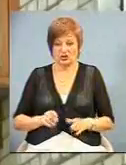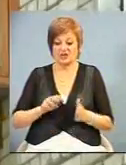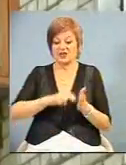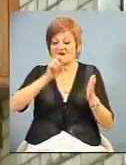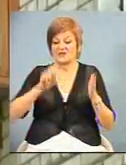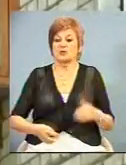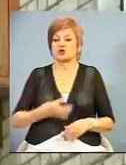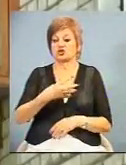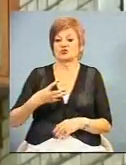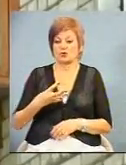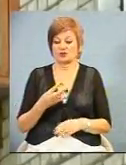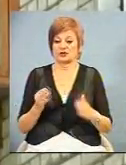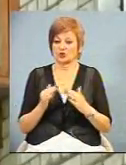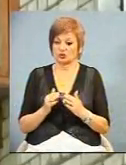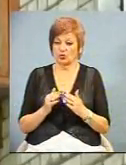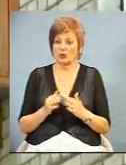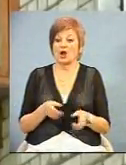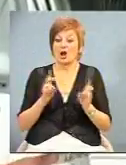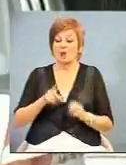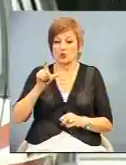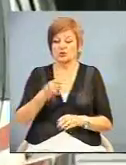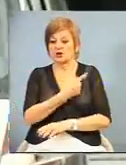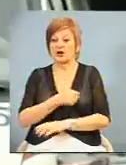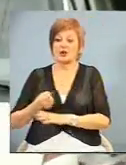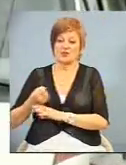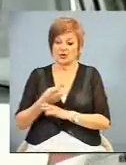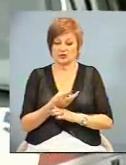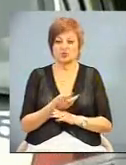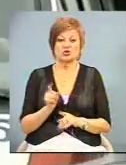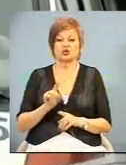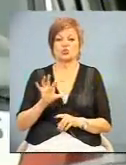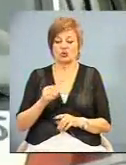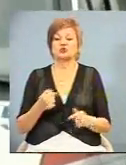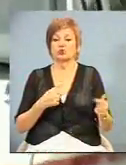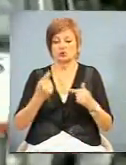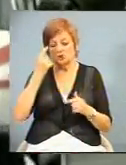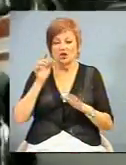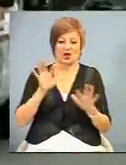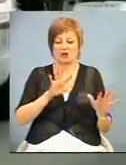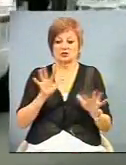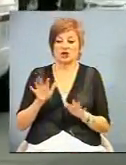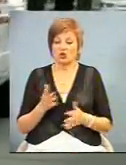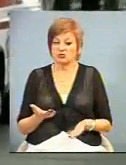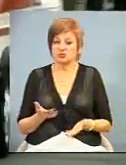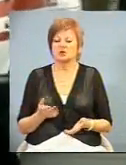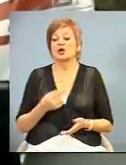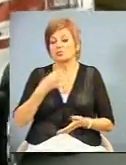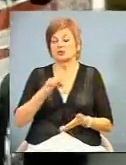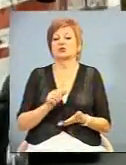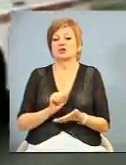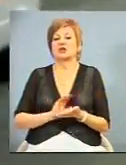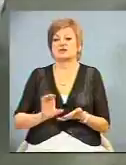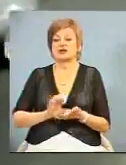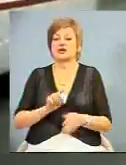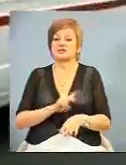із 4-го поверху будинку. Постраждалого шпиталізували. Виявилося, що він страждає на розсіяний склероз, повідомила прес-секретар